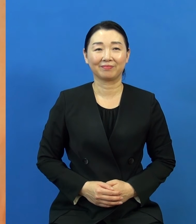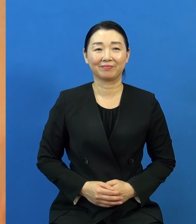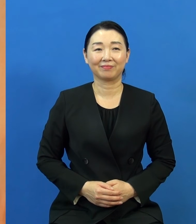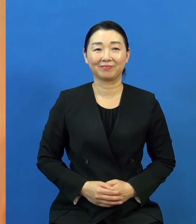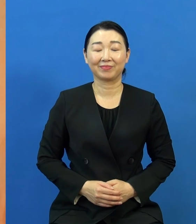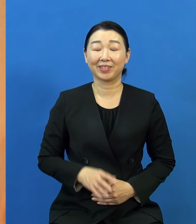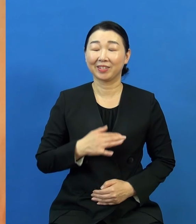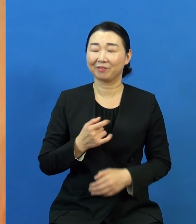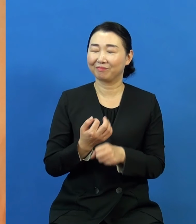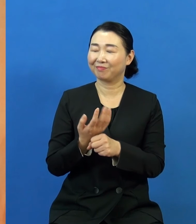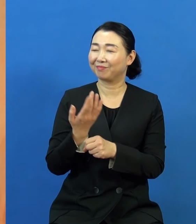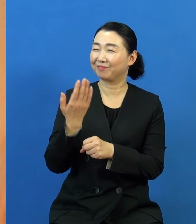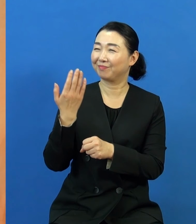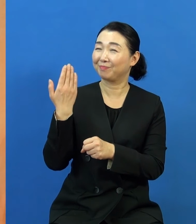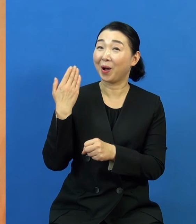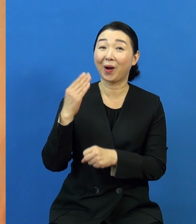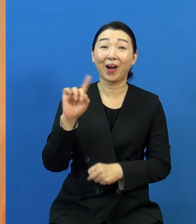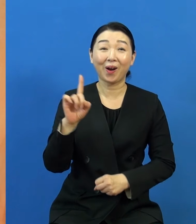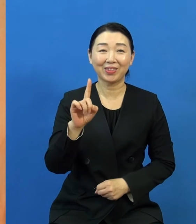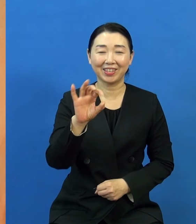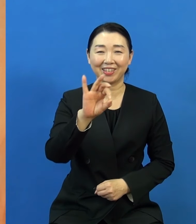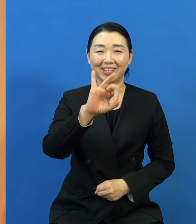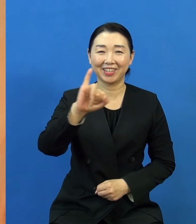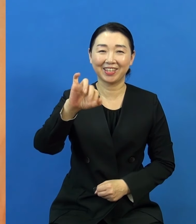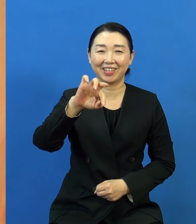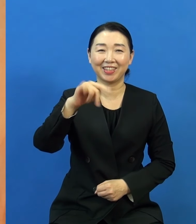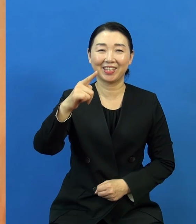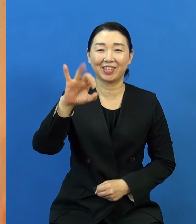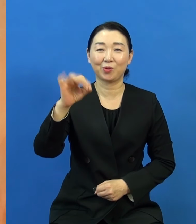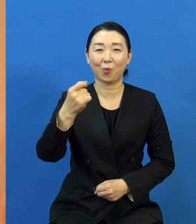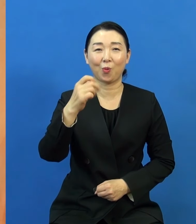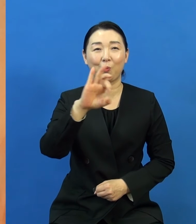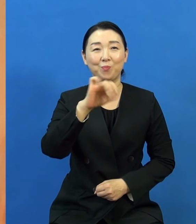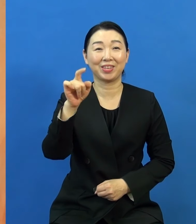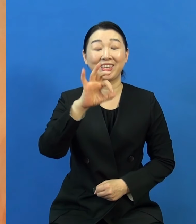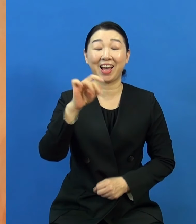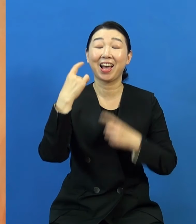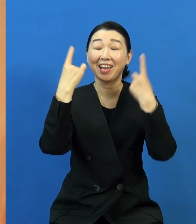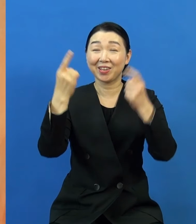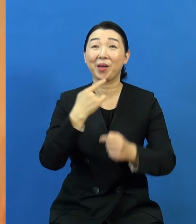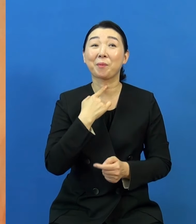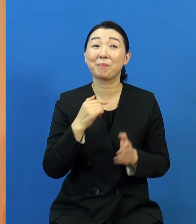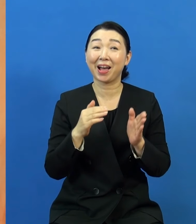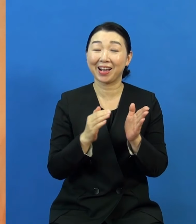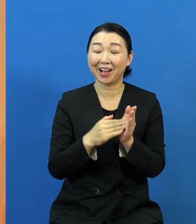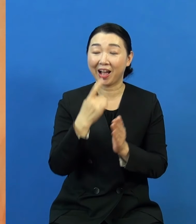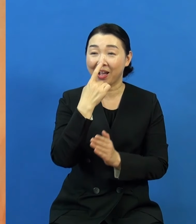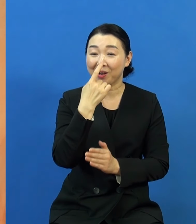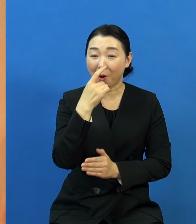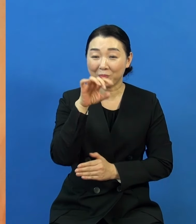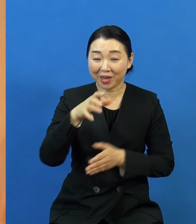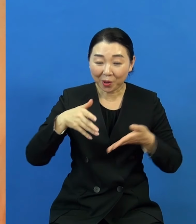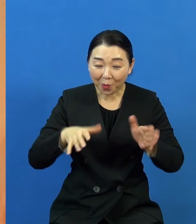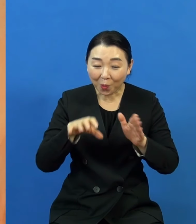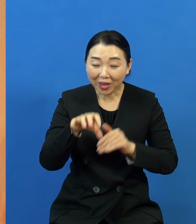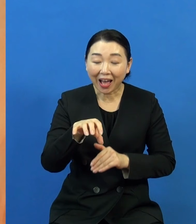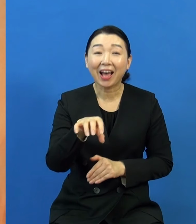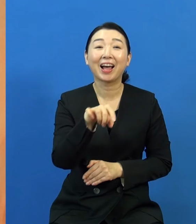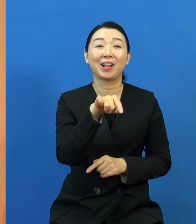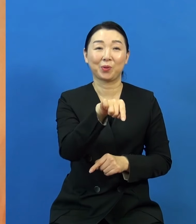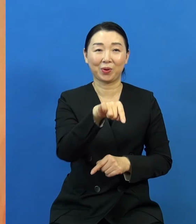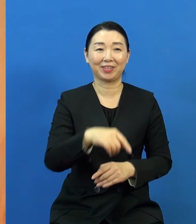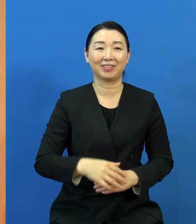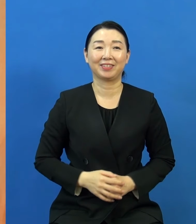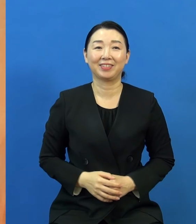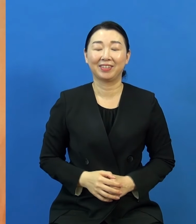저는 몇 년 전 이디오피아를 여행한 적이 있습니다. 커피의 고향 이디오피아.